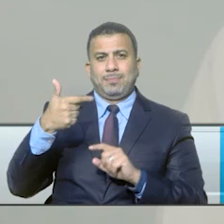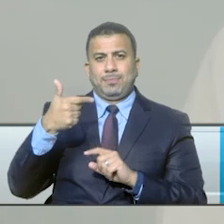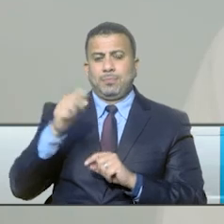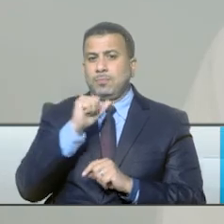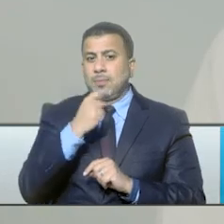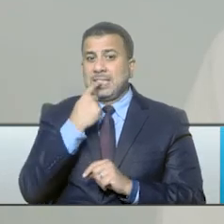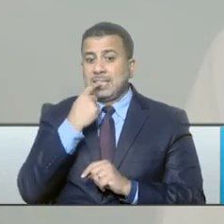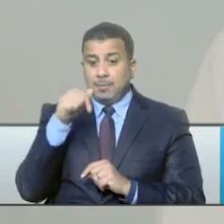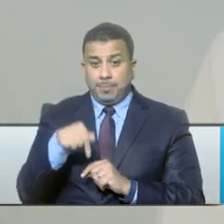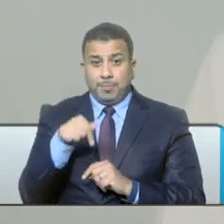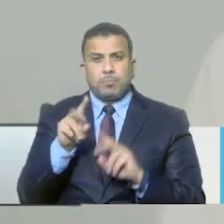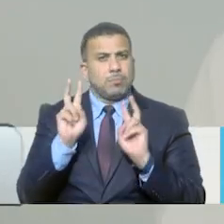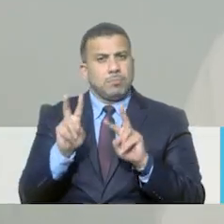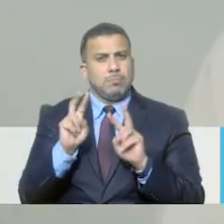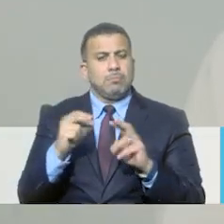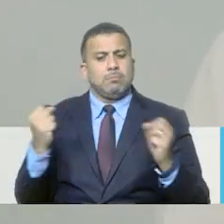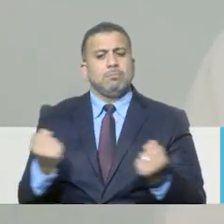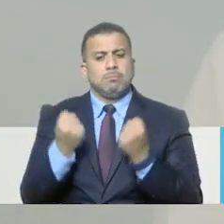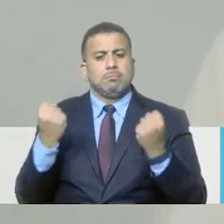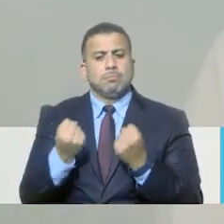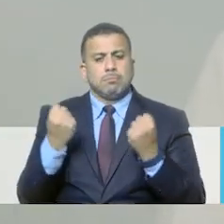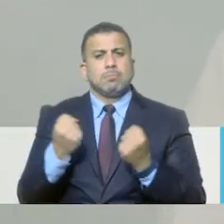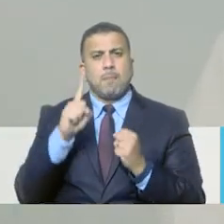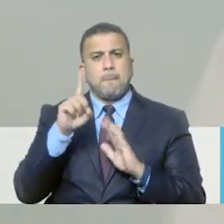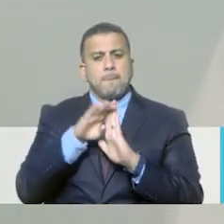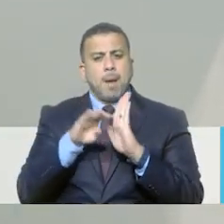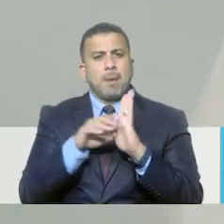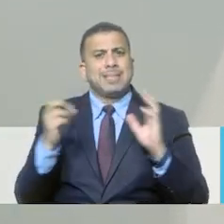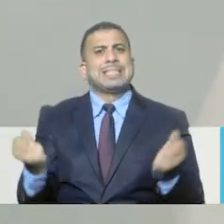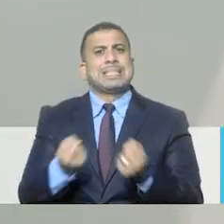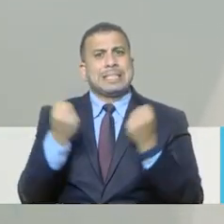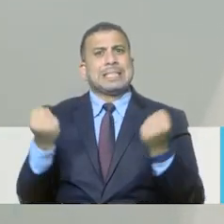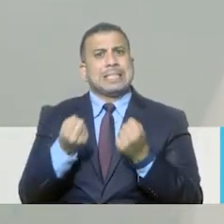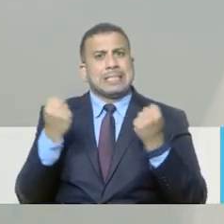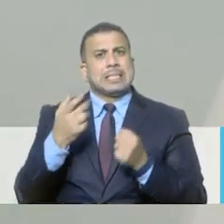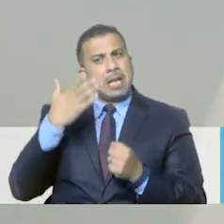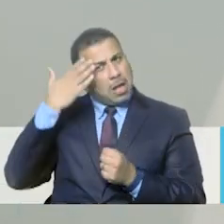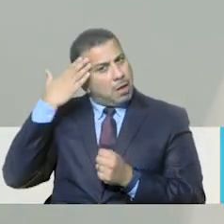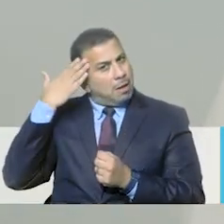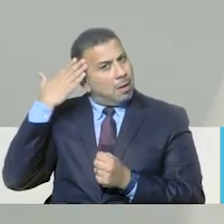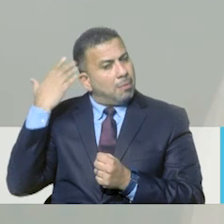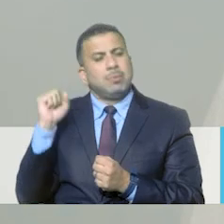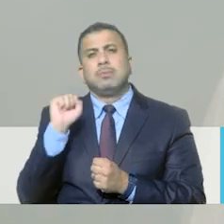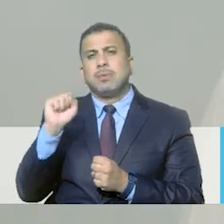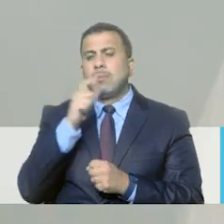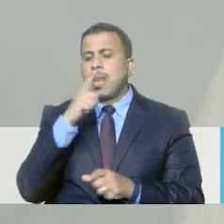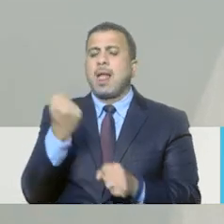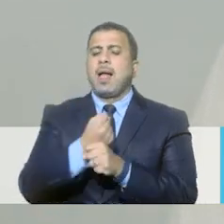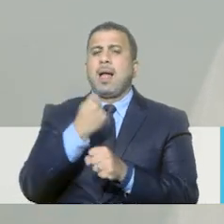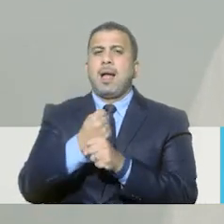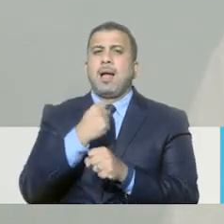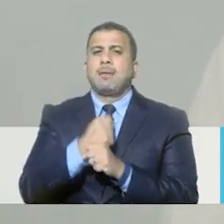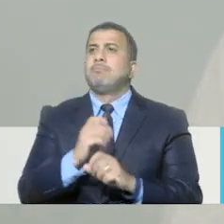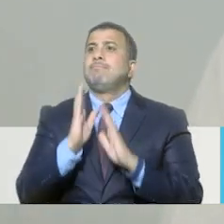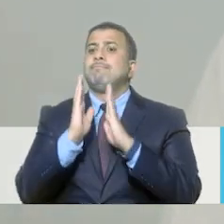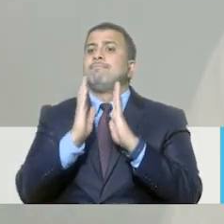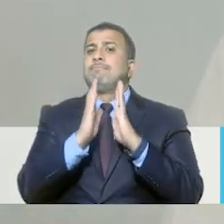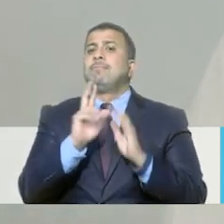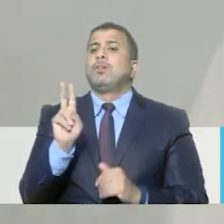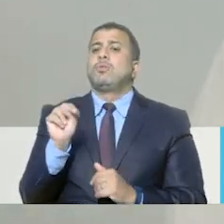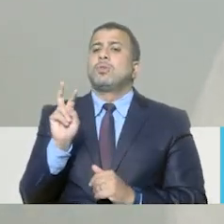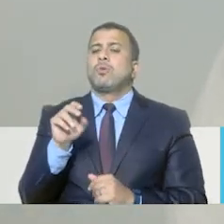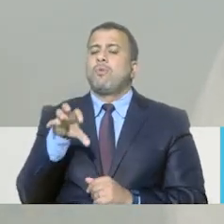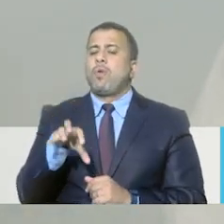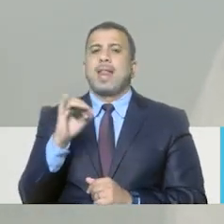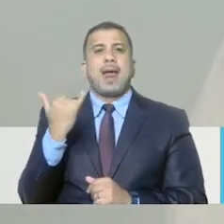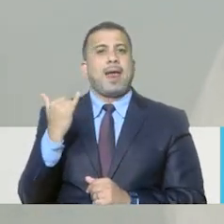تلك السنة يقوم بعدد من البرامج والدورات التدريبية للخبراء وللعاملين في ملفات تسجيل اليونسكو